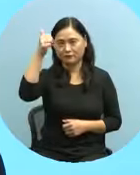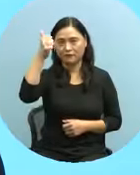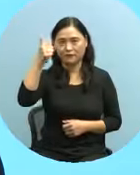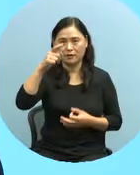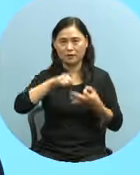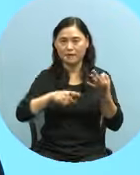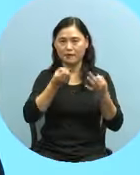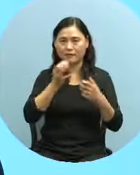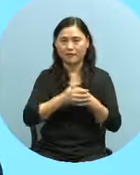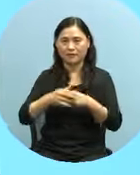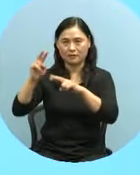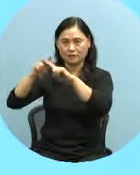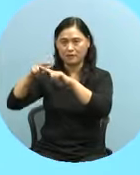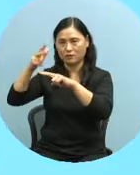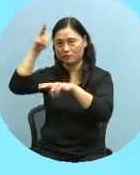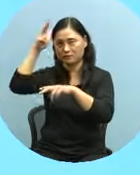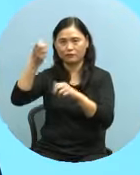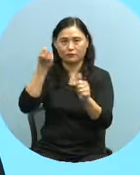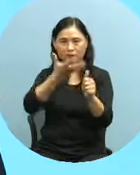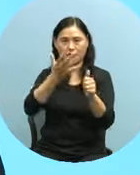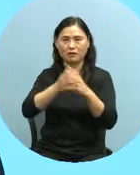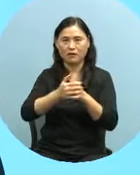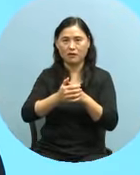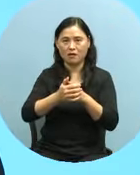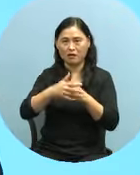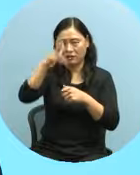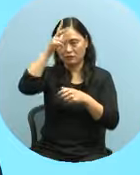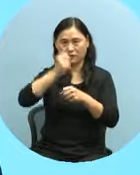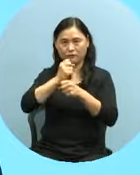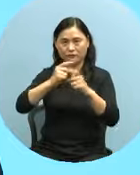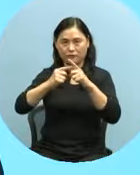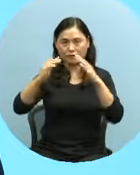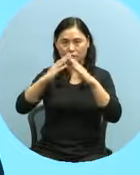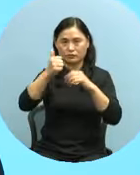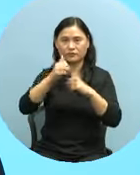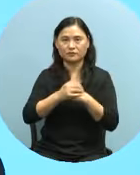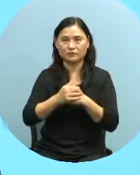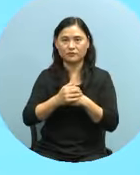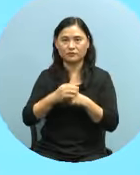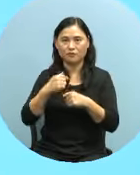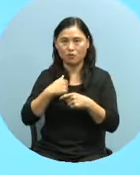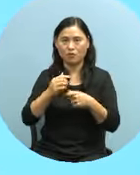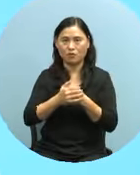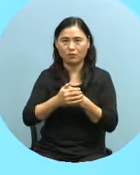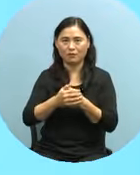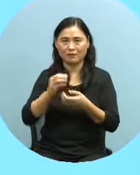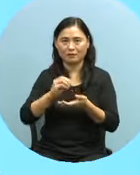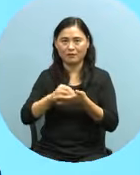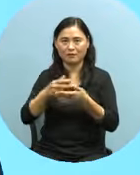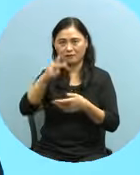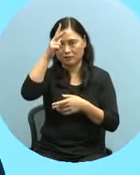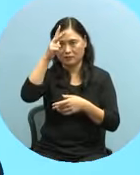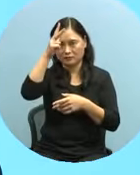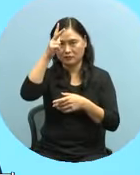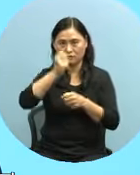我感謝行政長官提名，中央人民政府任命我出任公務員事務局局長。我定當帶領公務員